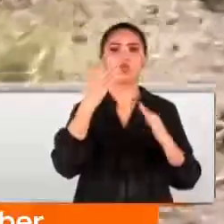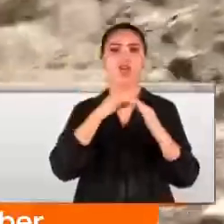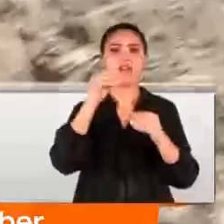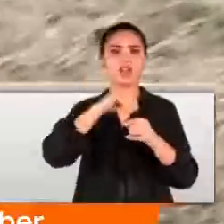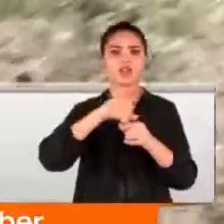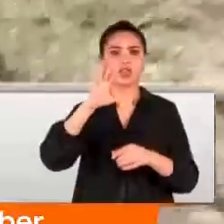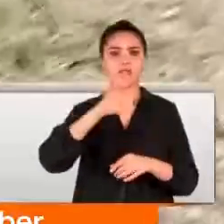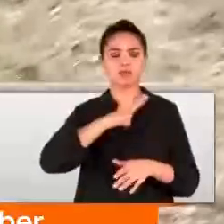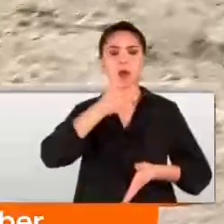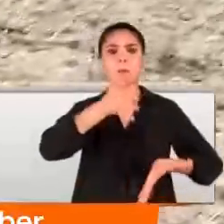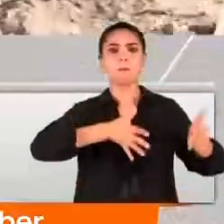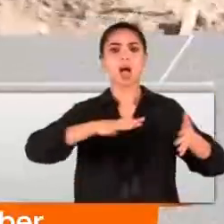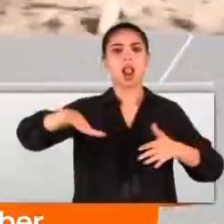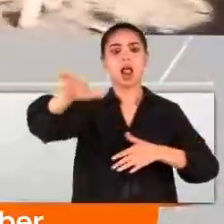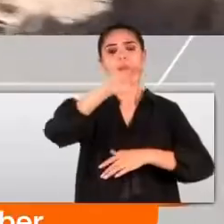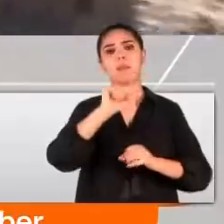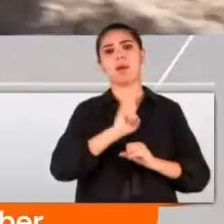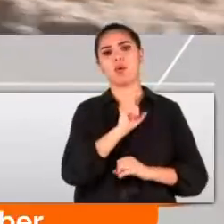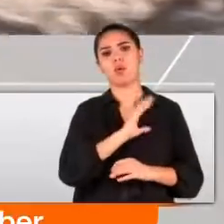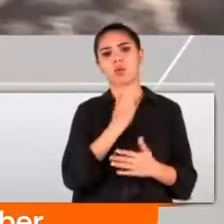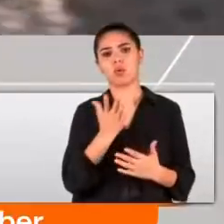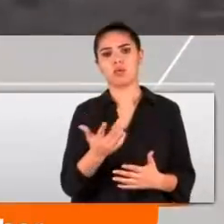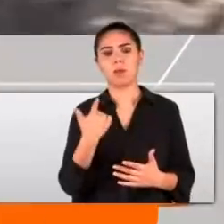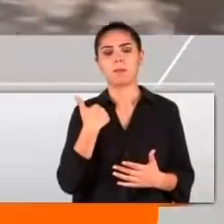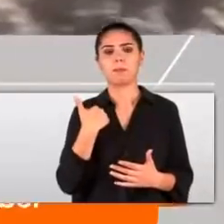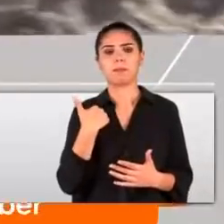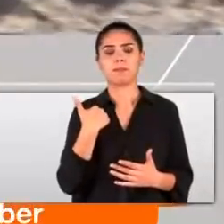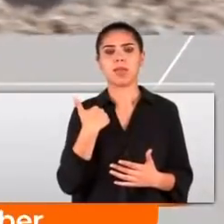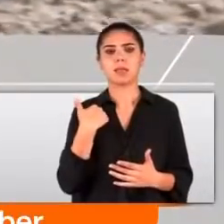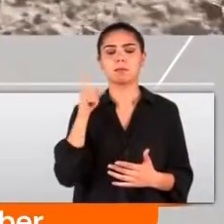ama mahalleli diken üstünde. Burası benim bacanağımın evi.